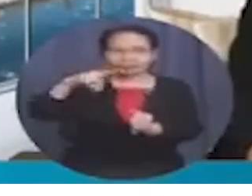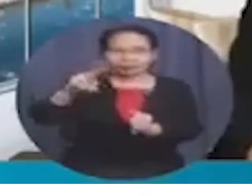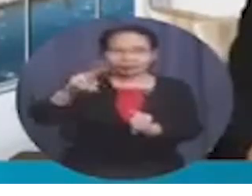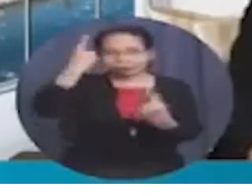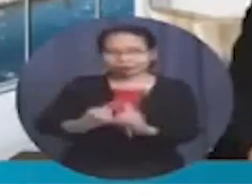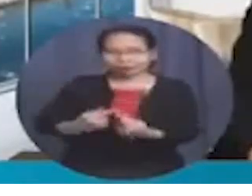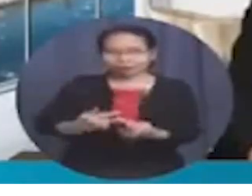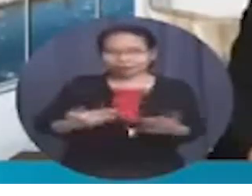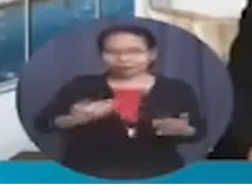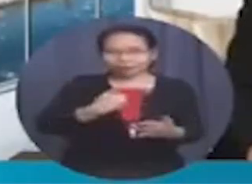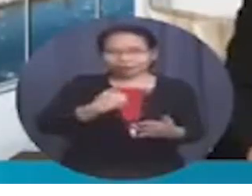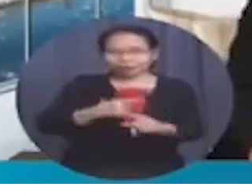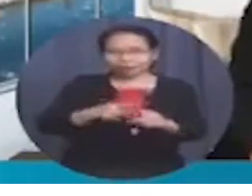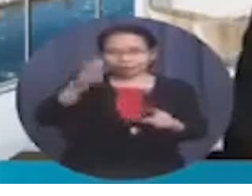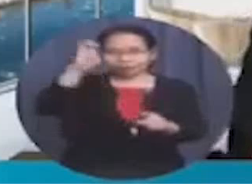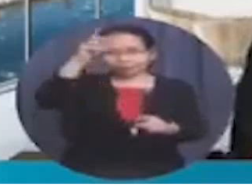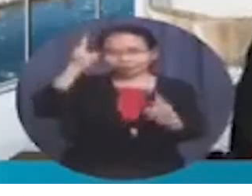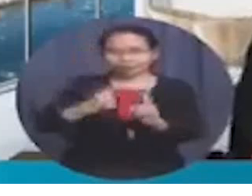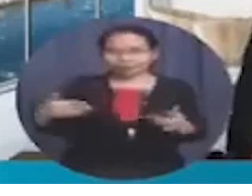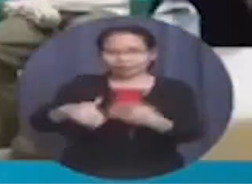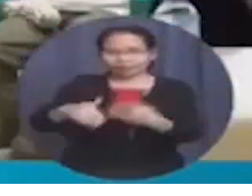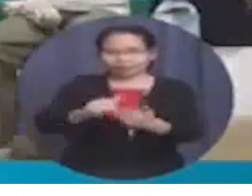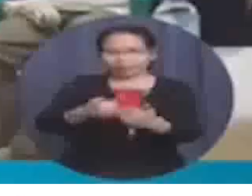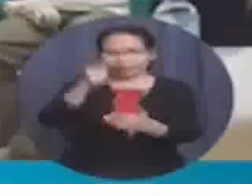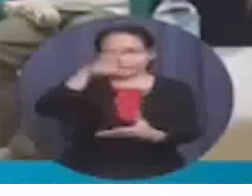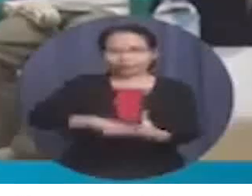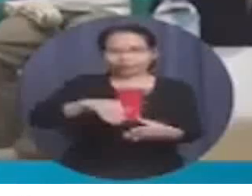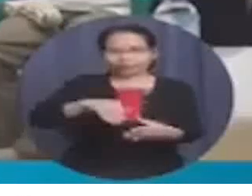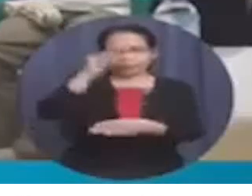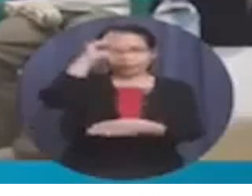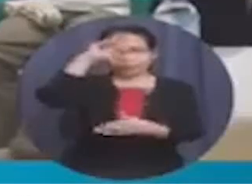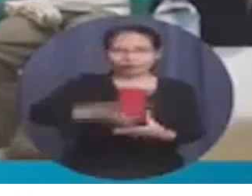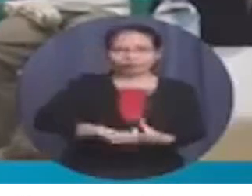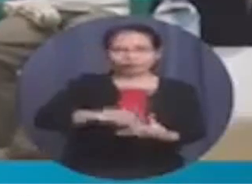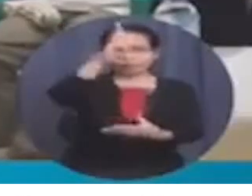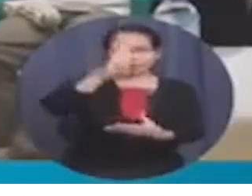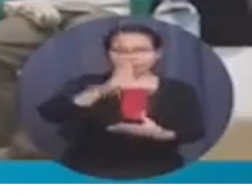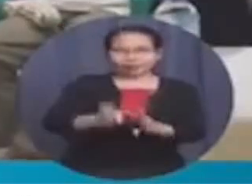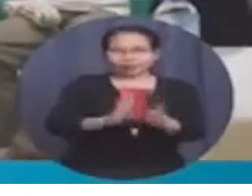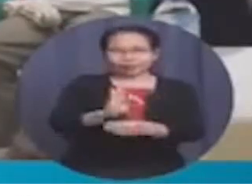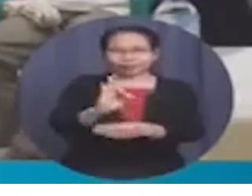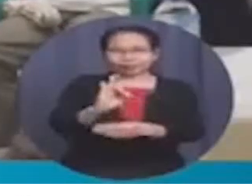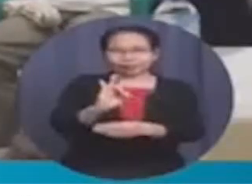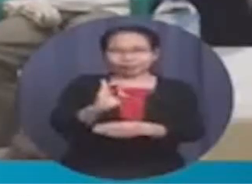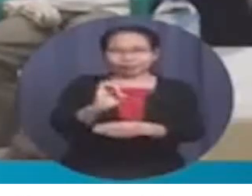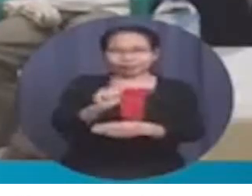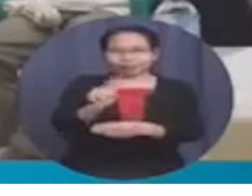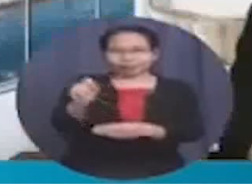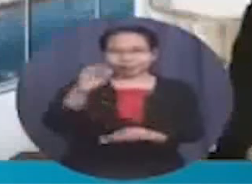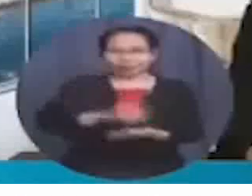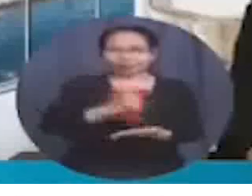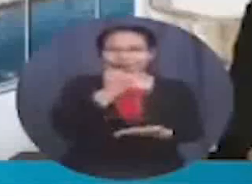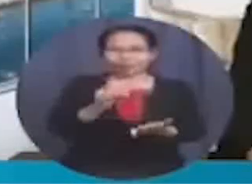sa lahat ng naniniwala sa kanya. No? Na paniwalain mong ang Diyos naging fetus, mali yan